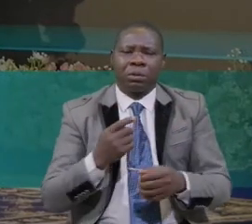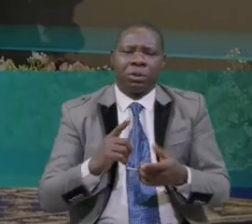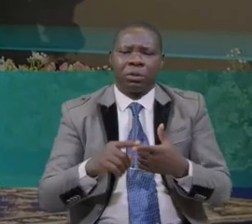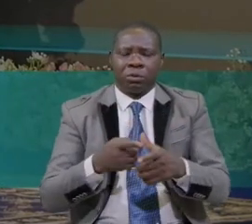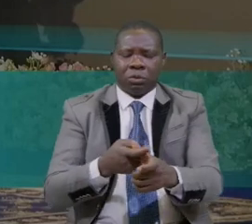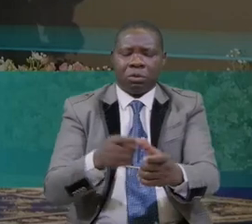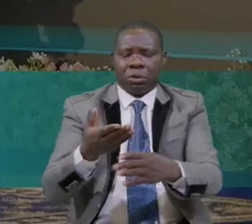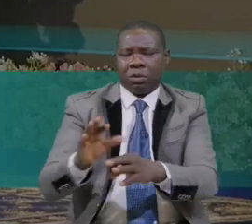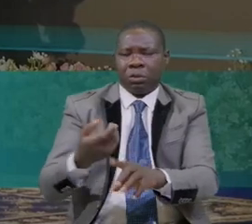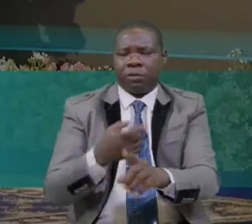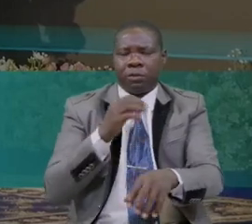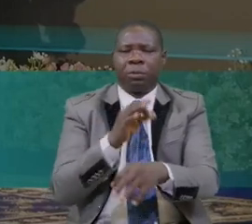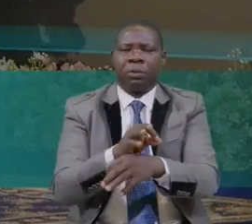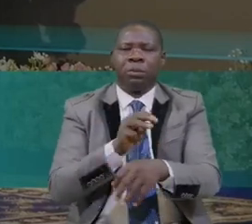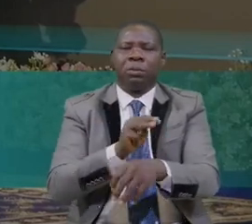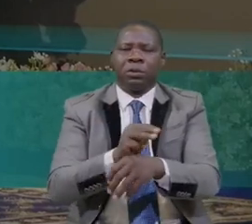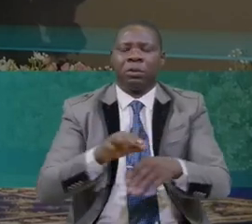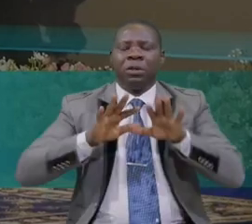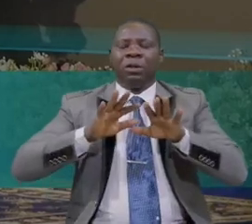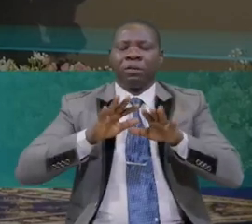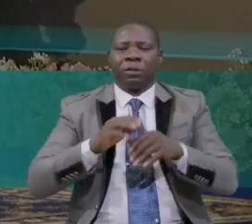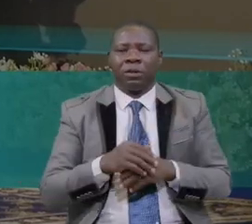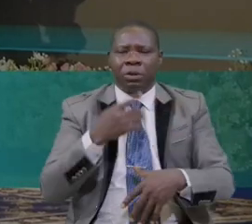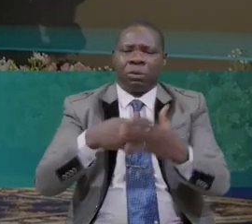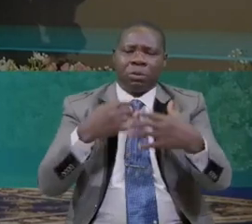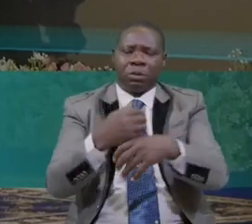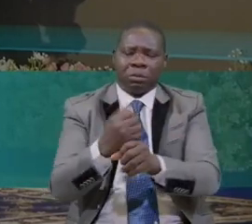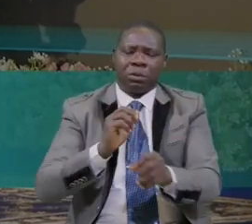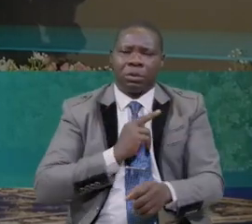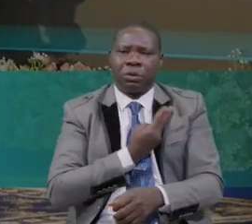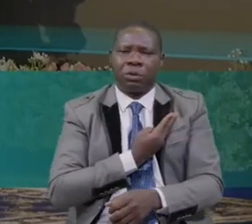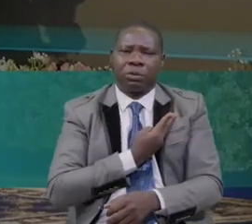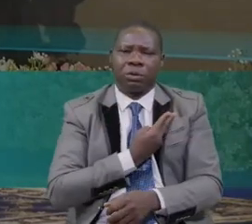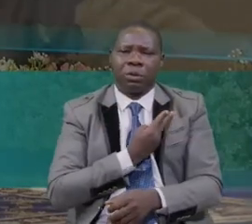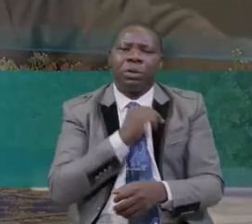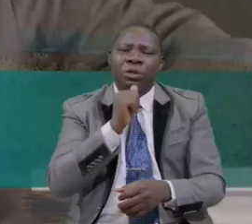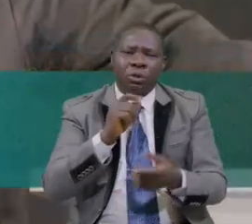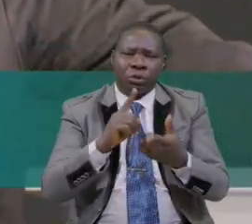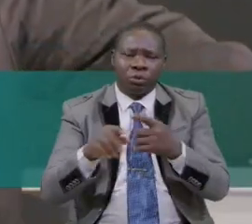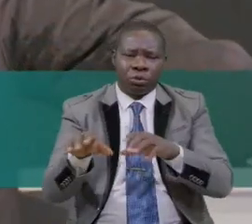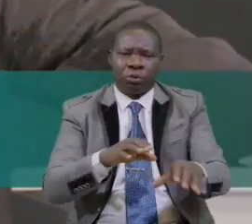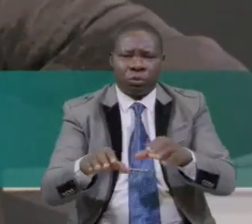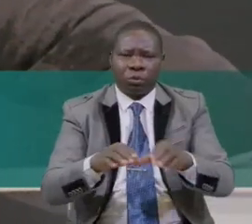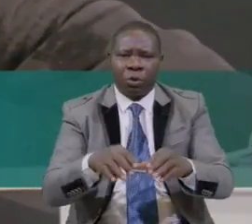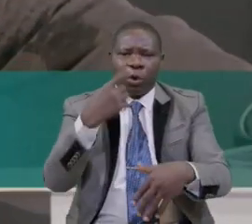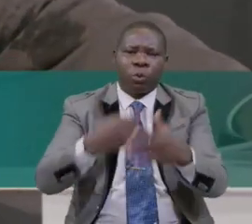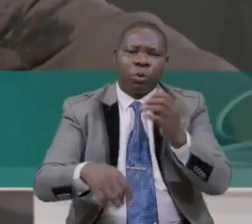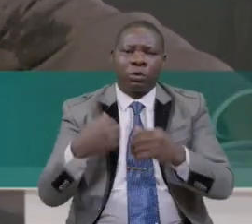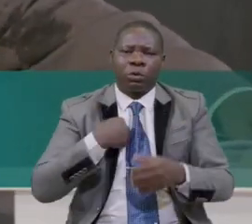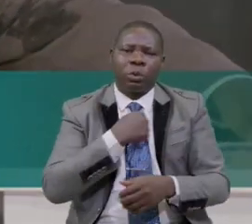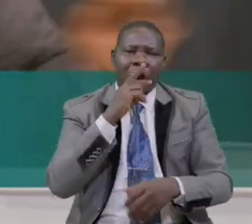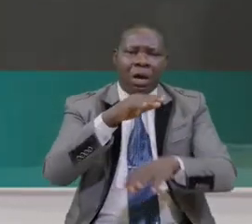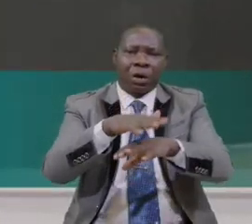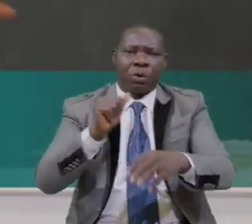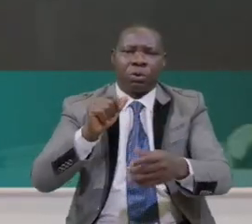Ne fuis pas le ministère. Qu'est-ce qui fait fuir les gens le ministère? Pour ne pas faire ce que nous sommes appelés à